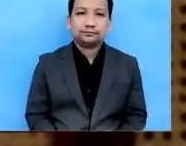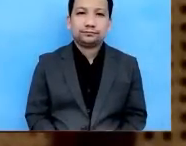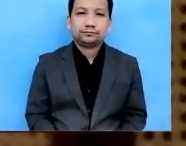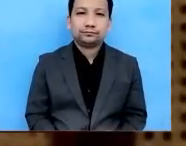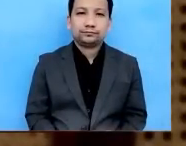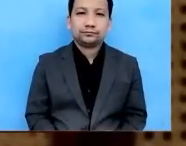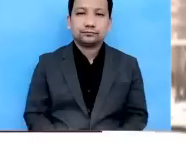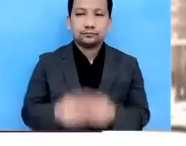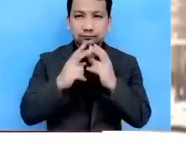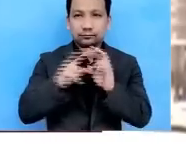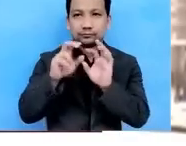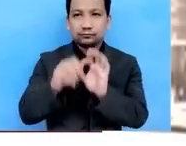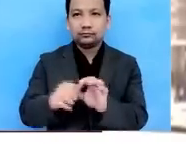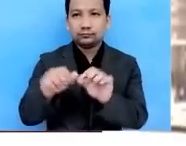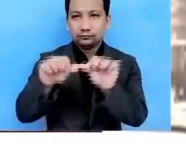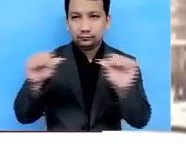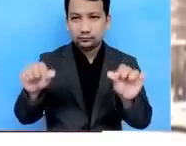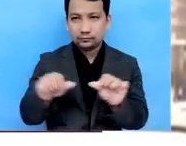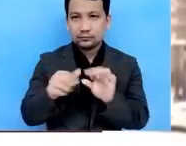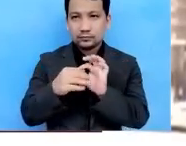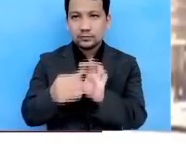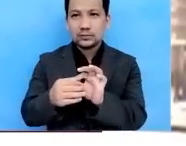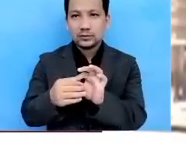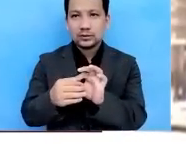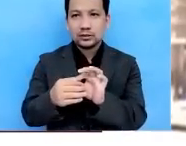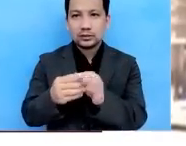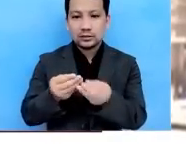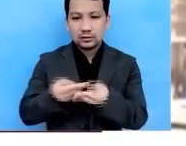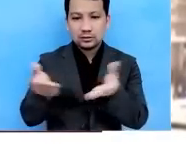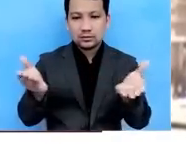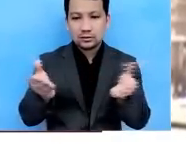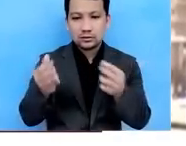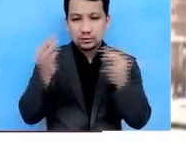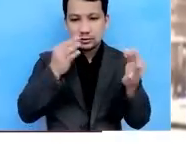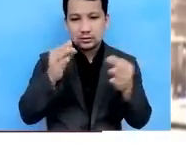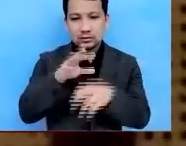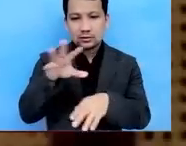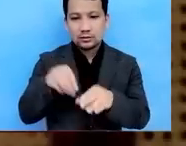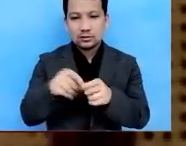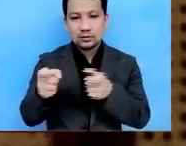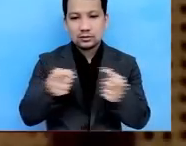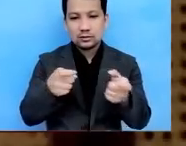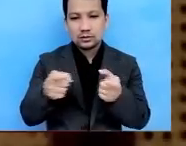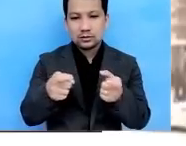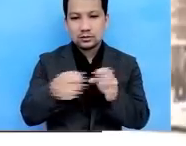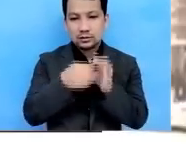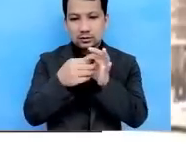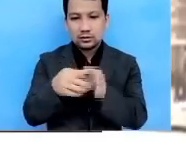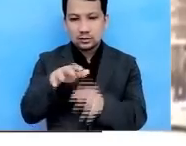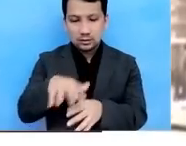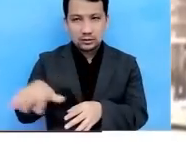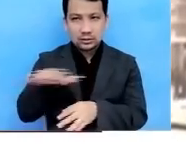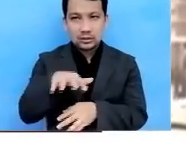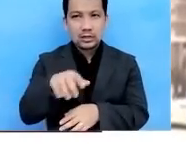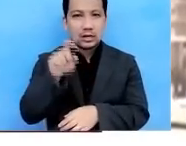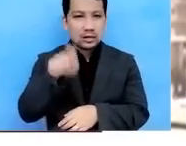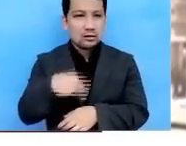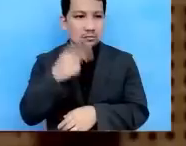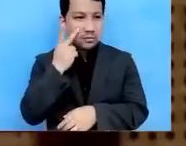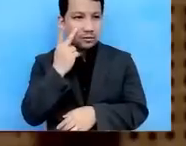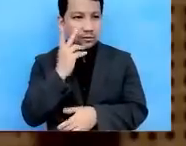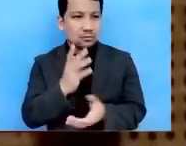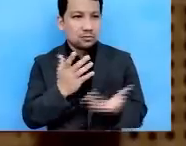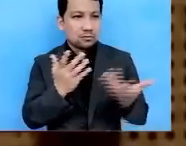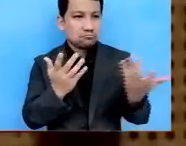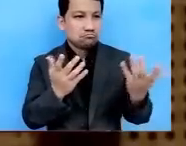fights over areas where drugs are distributed, who controls the drug trade in that area. There should be also a